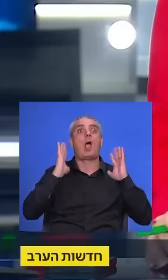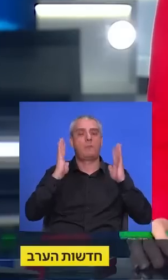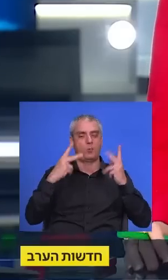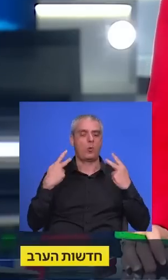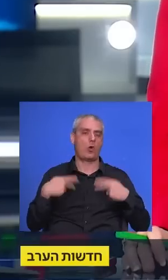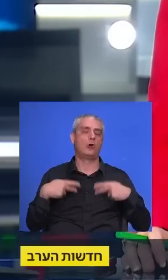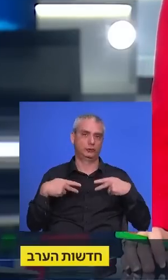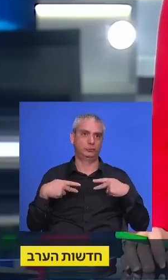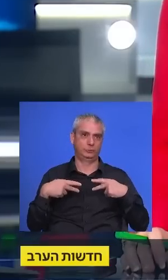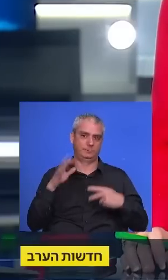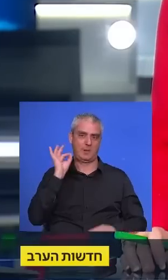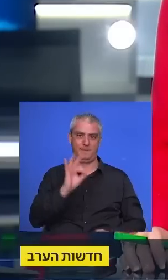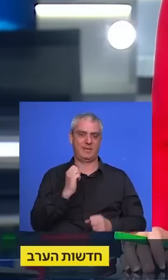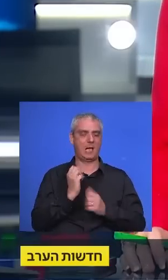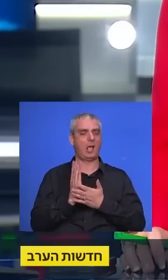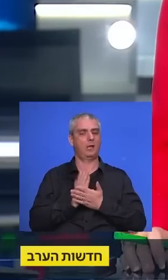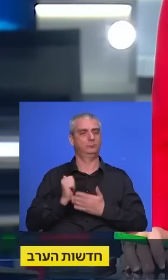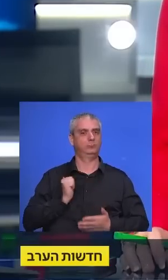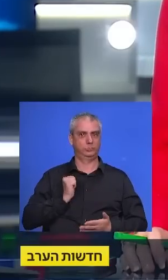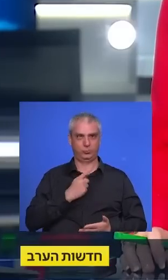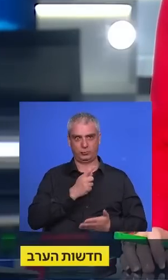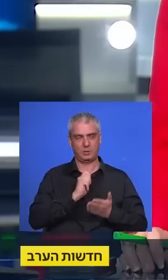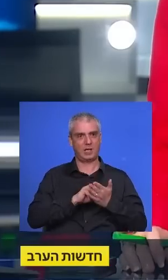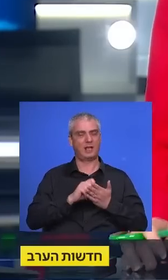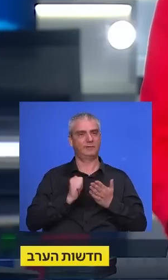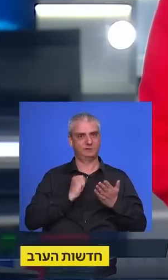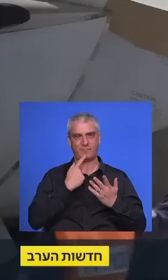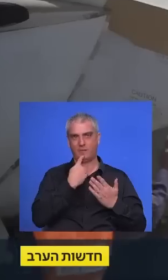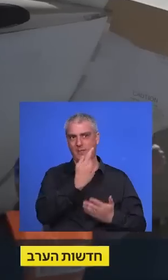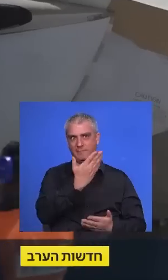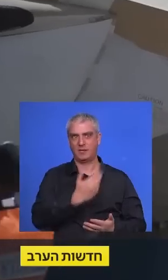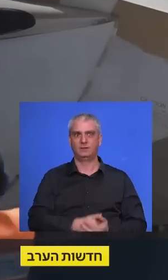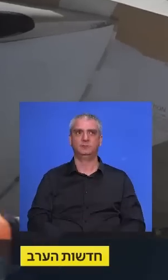כאמור מהפגיעה בכשירות. איתי בלומנטל כתבנו לענייני צבא מדווח.